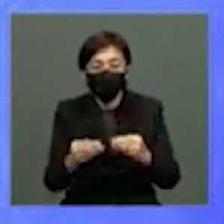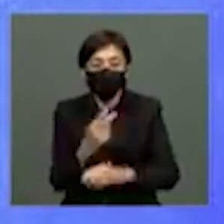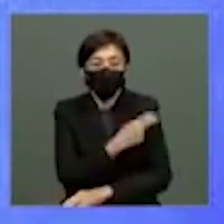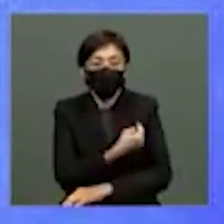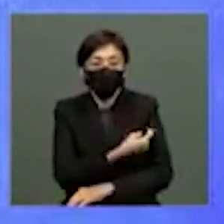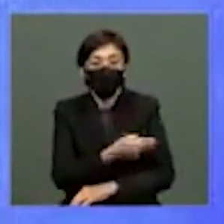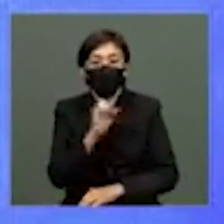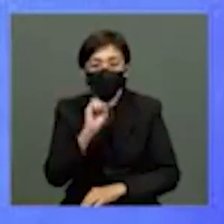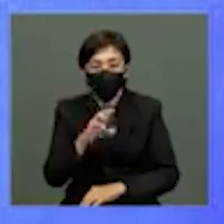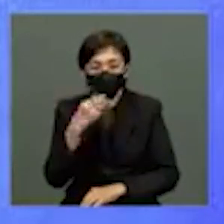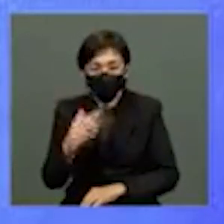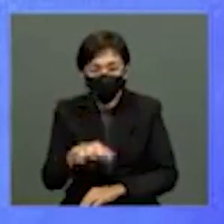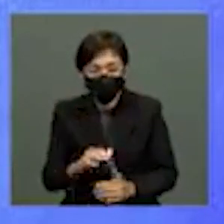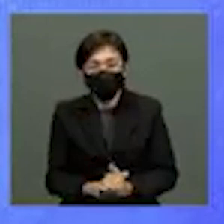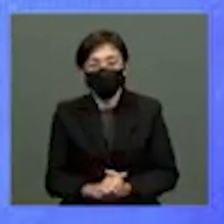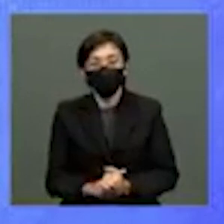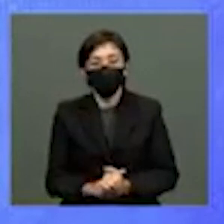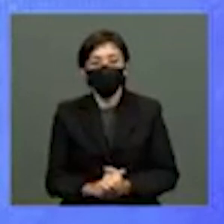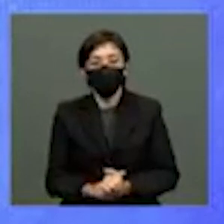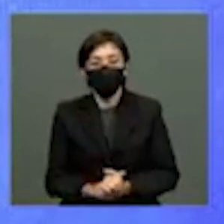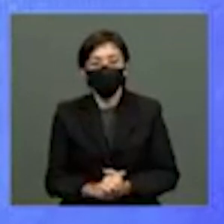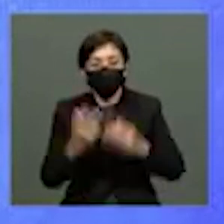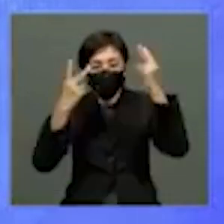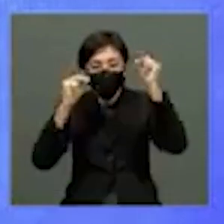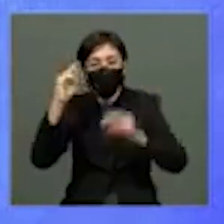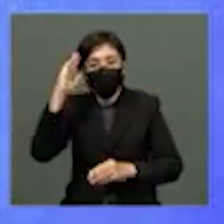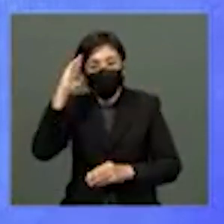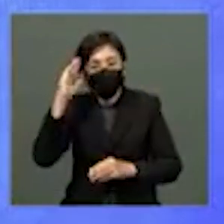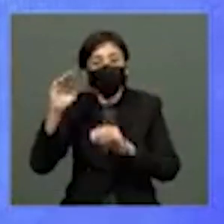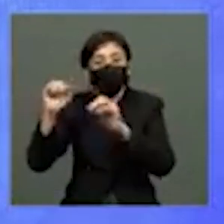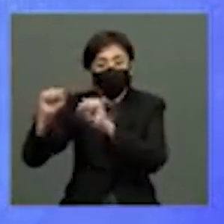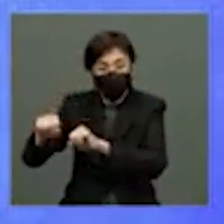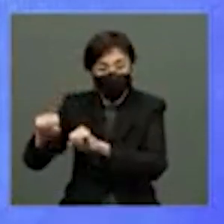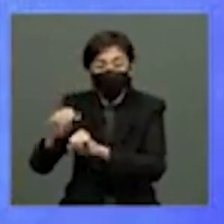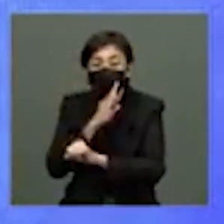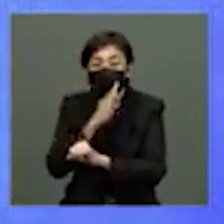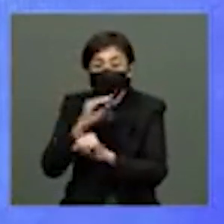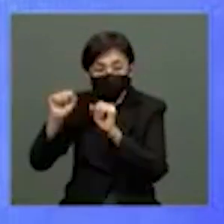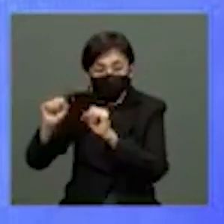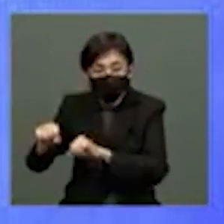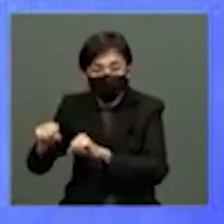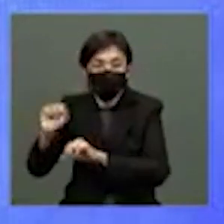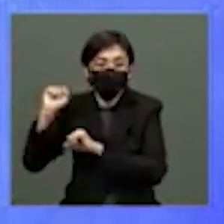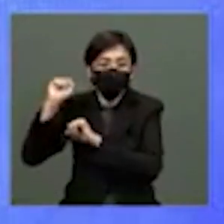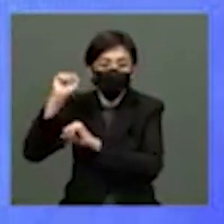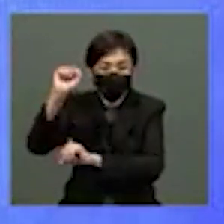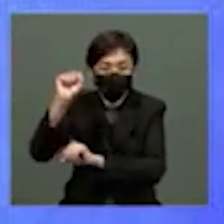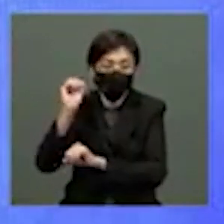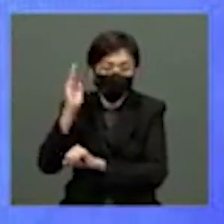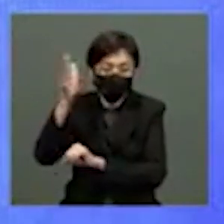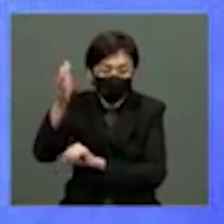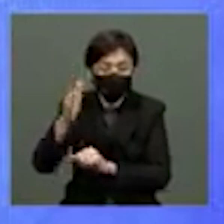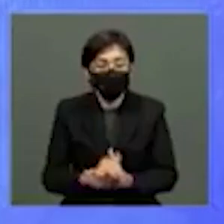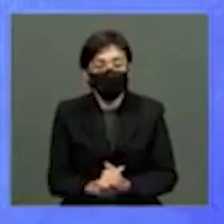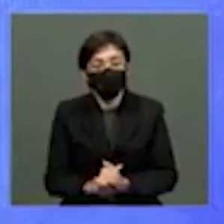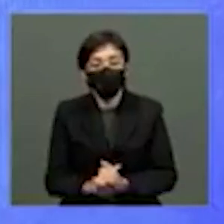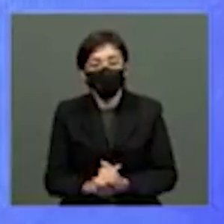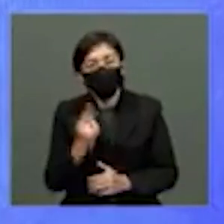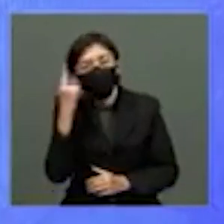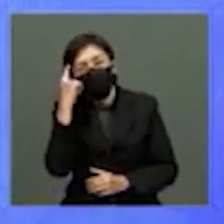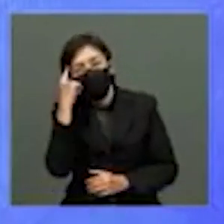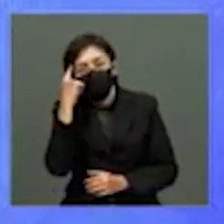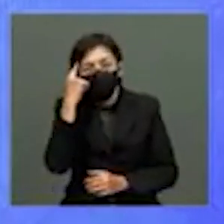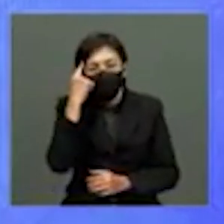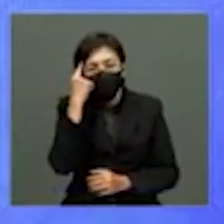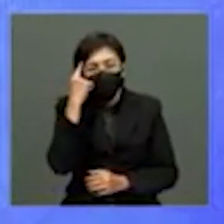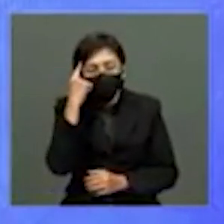อบอกว่าเมื่อรอท่านนายกรัฐมนตรีให้ความเห็นชอบแล้วจะมีคำสั่งตามมาทีนี้ก็เลยมีคำถามว่าแล้วมีการคาดการไหม